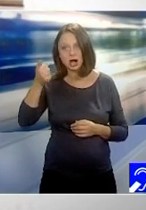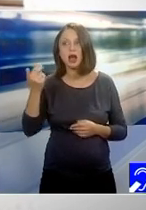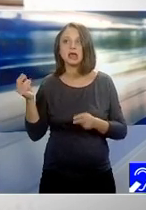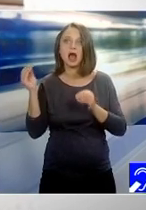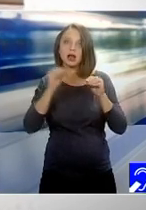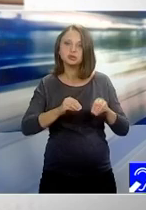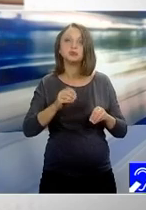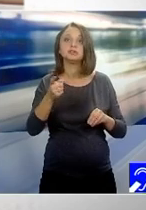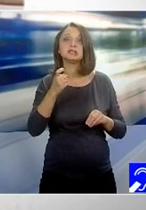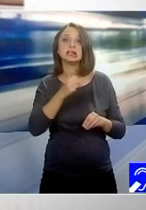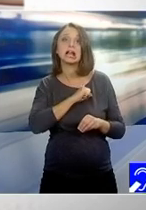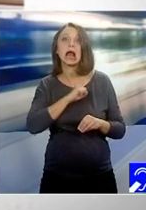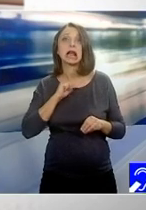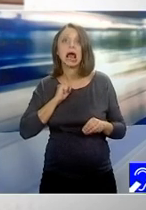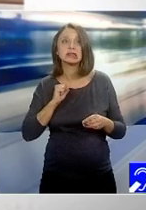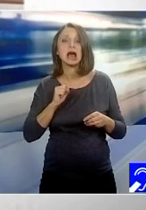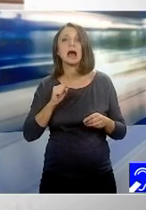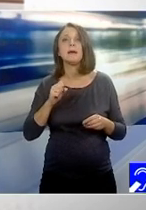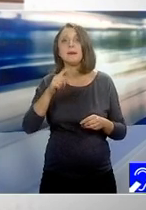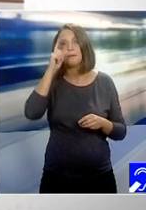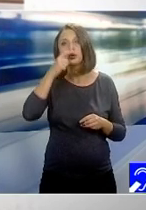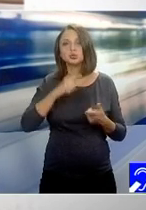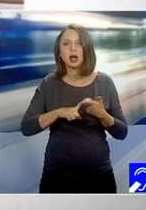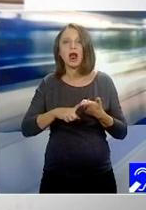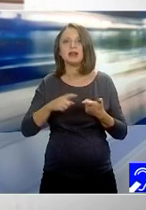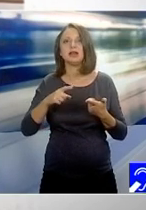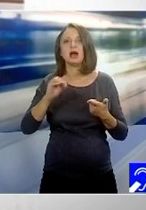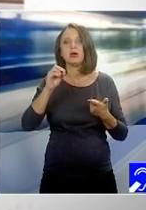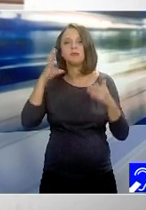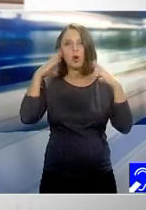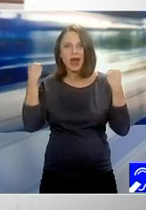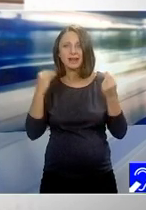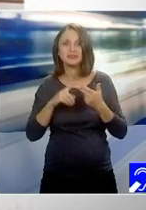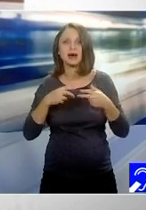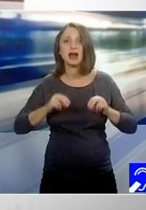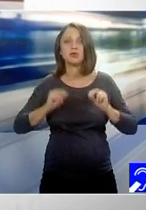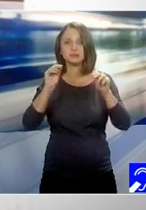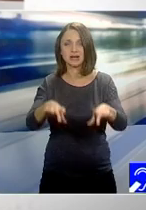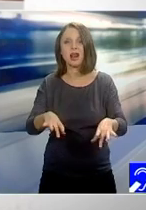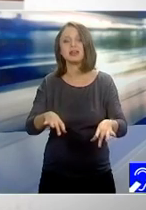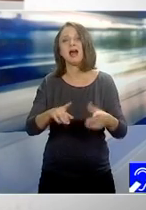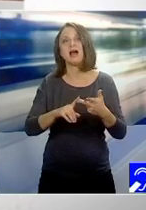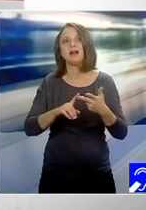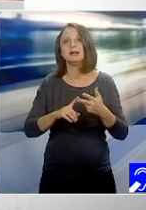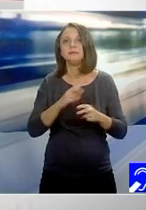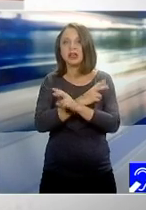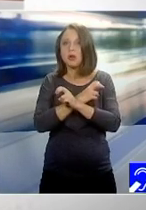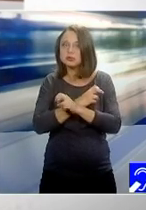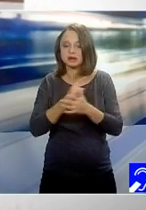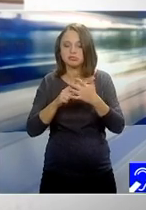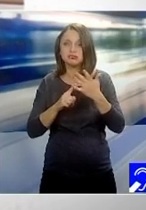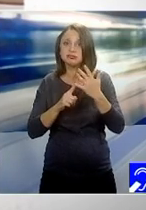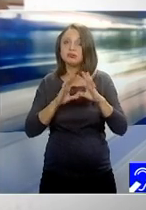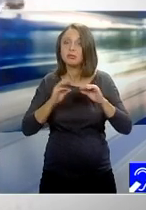din Canada, din Portugalia, din Olanda. Din Australia. Din Australia. Și